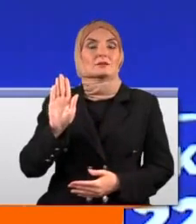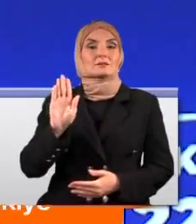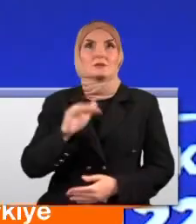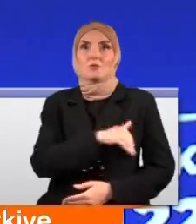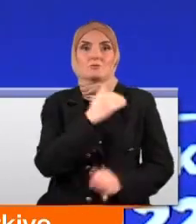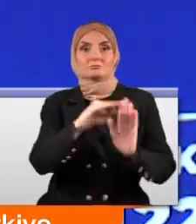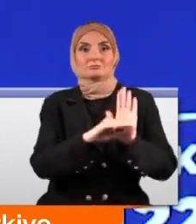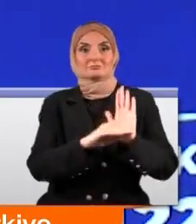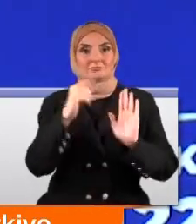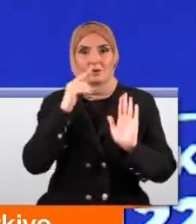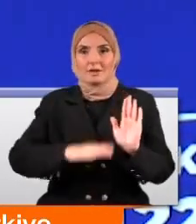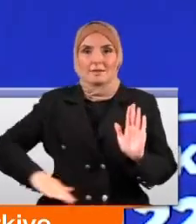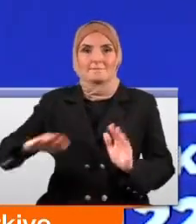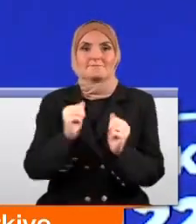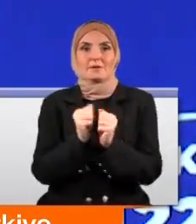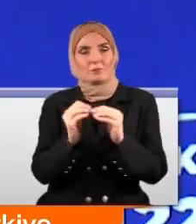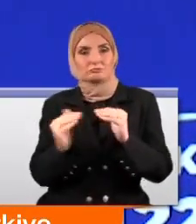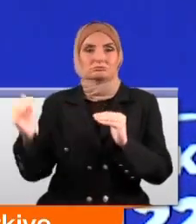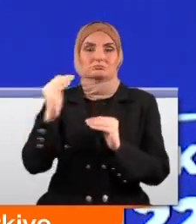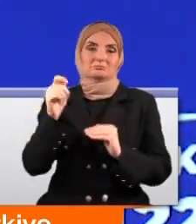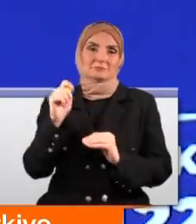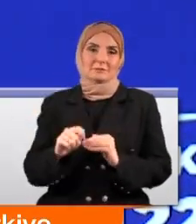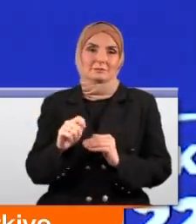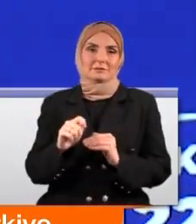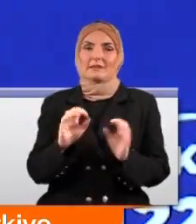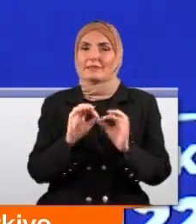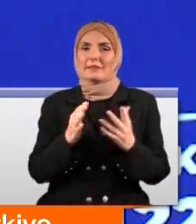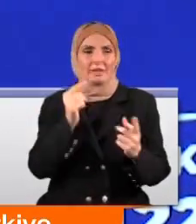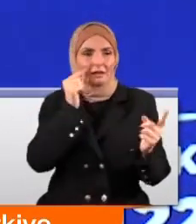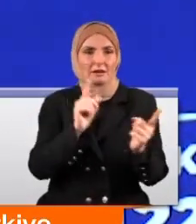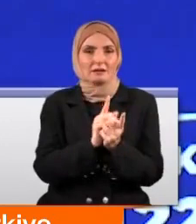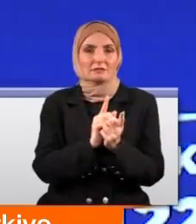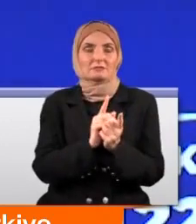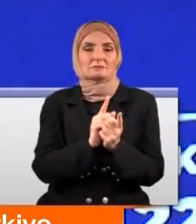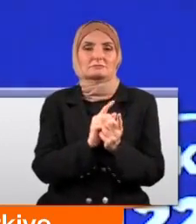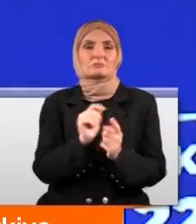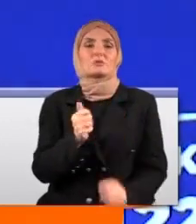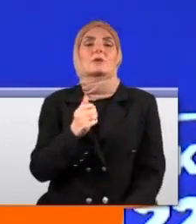biz yükselttik. Neyle karşılaşırsak karşılaşalım, her zaman